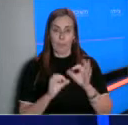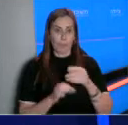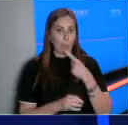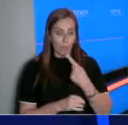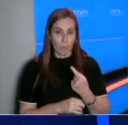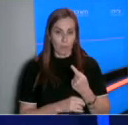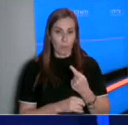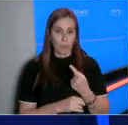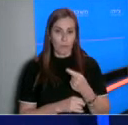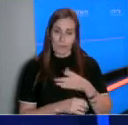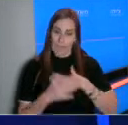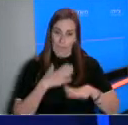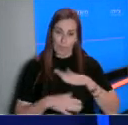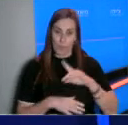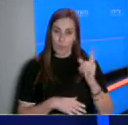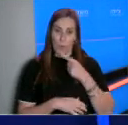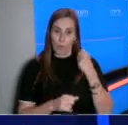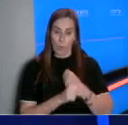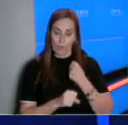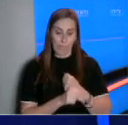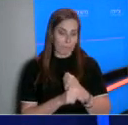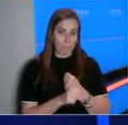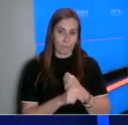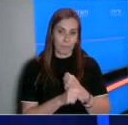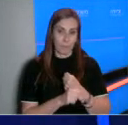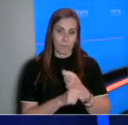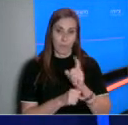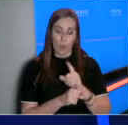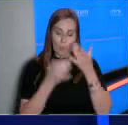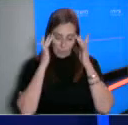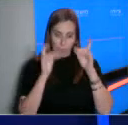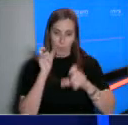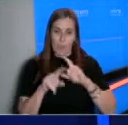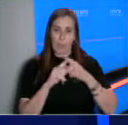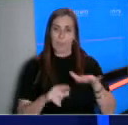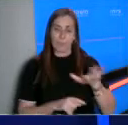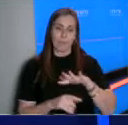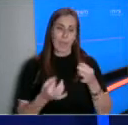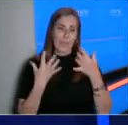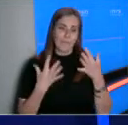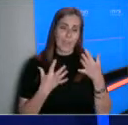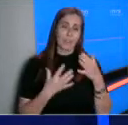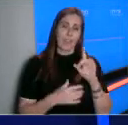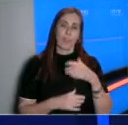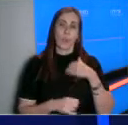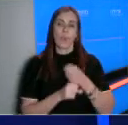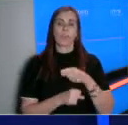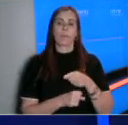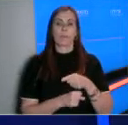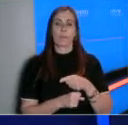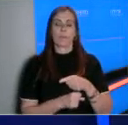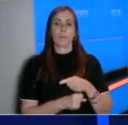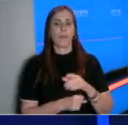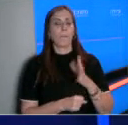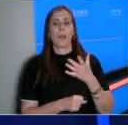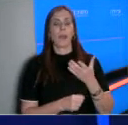את אומרת, תראה, זה נחמד כשכולנו עושים את זה, ואנחנו לא מתחשבים באחרים שהם בסביבה הטבעית שלנו, אנחנו עושים את זה אקסטרה